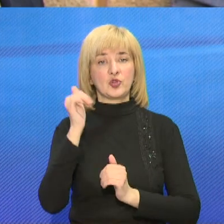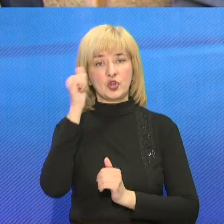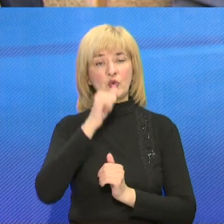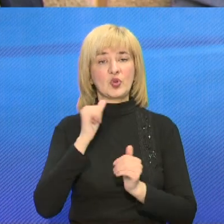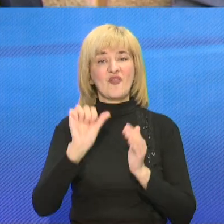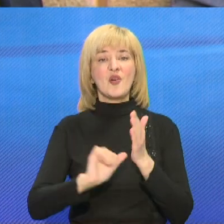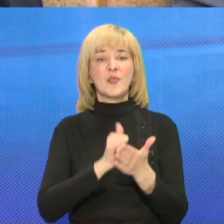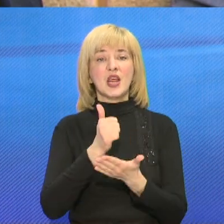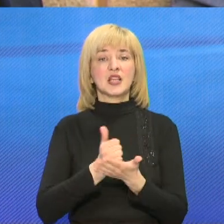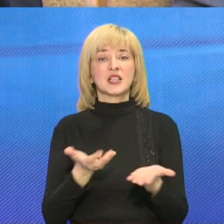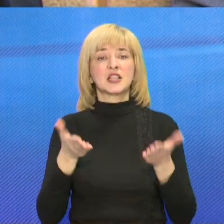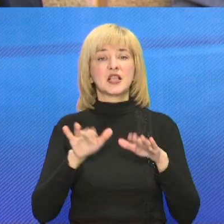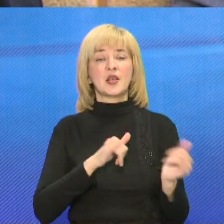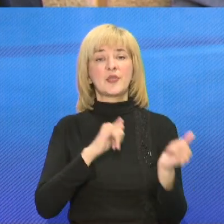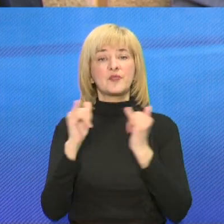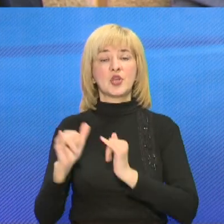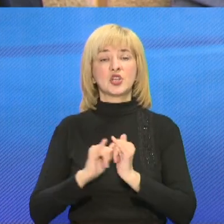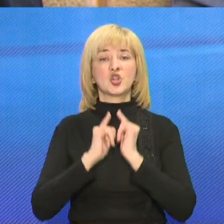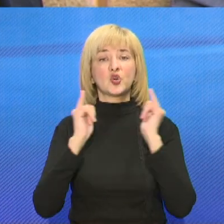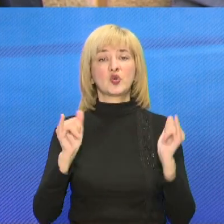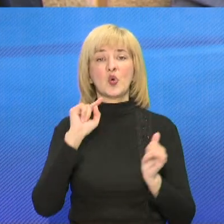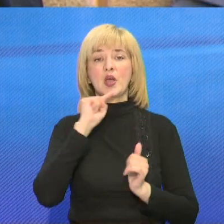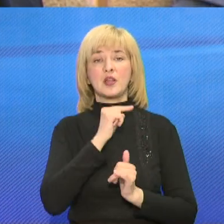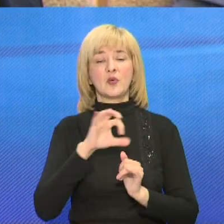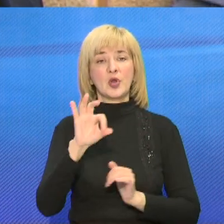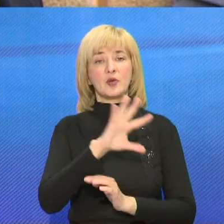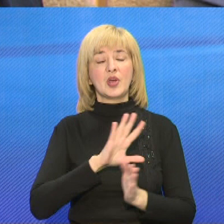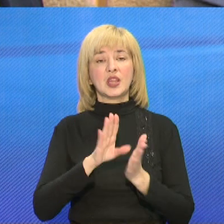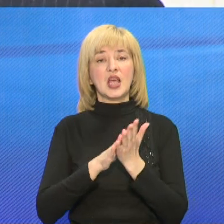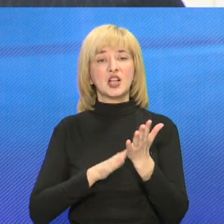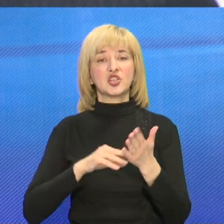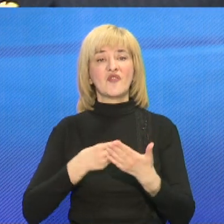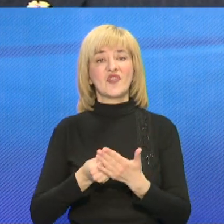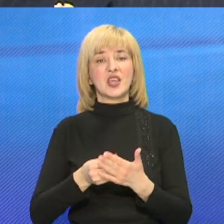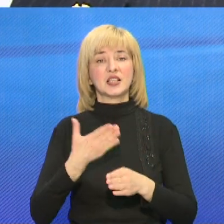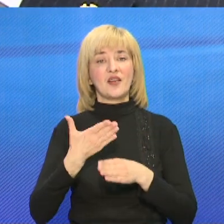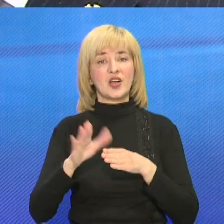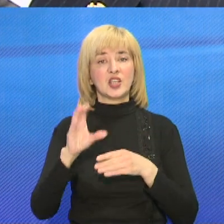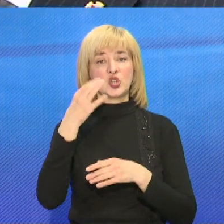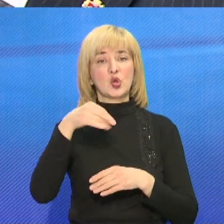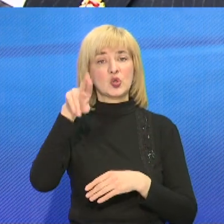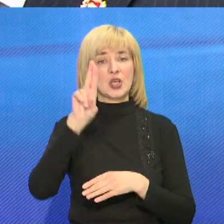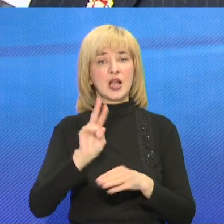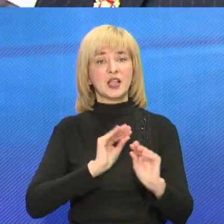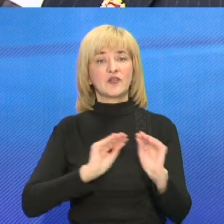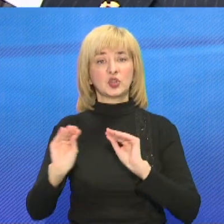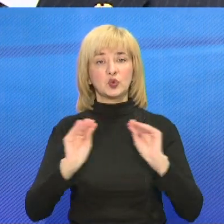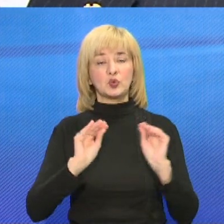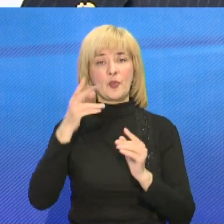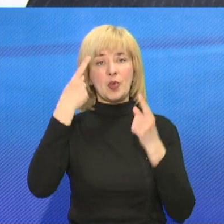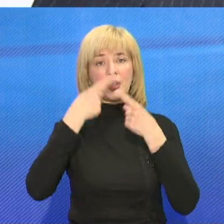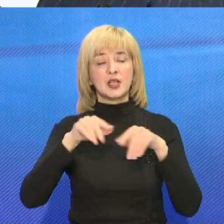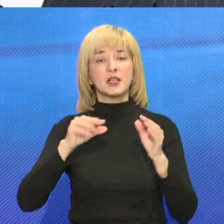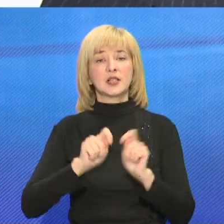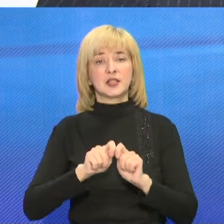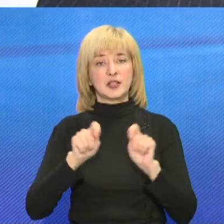застанеться забезпечення росту економіки регіону, далейше фінансування соціальних інфраструктурних проєктів, запуск нового